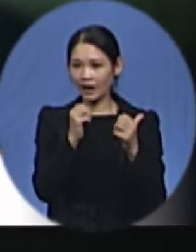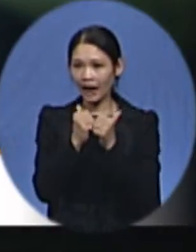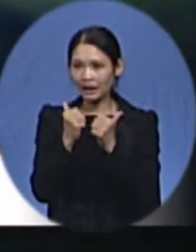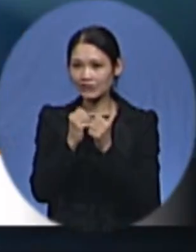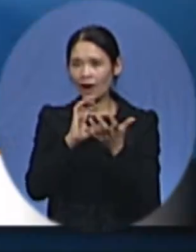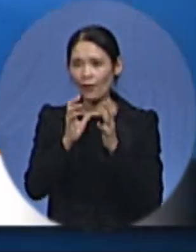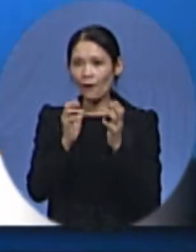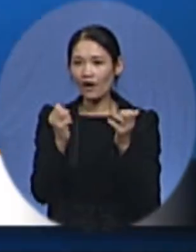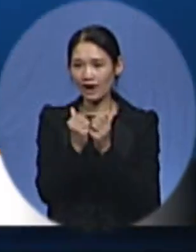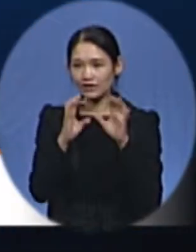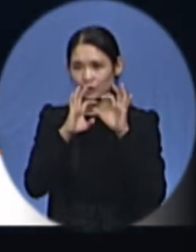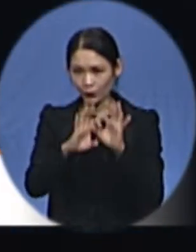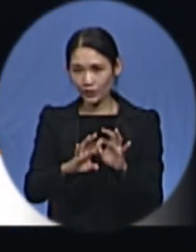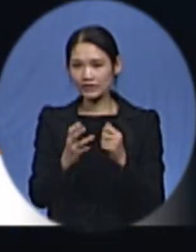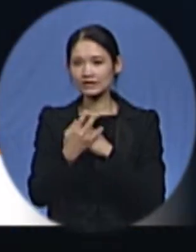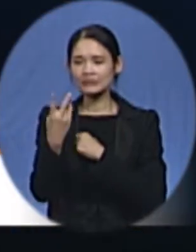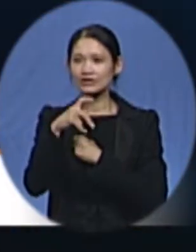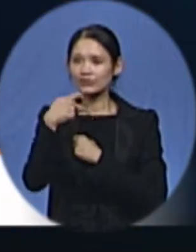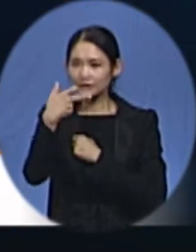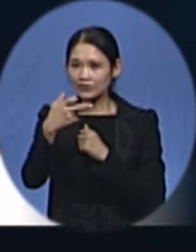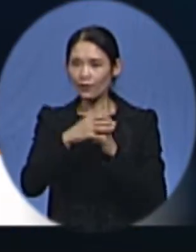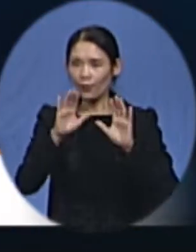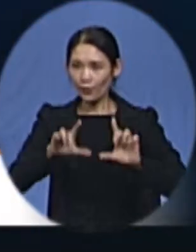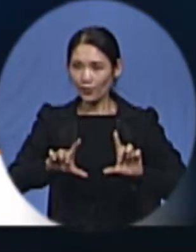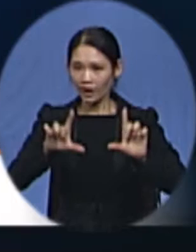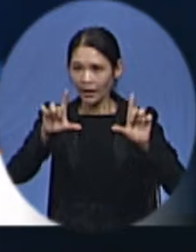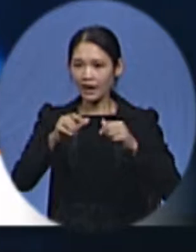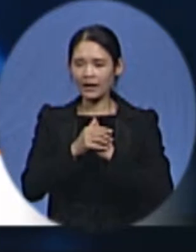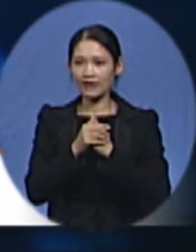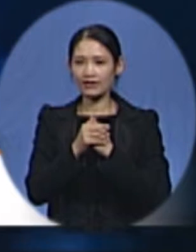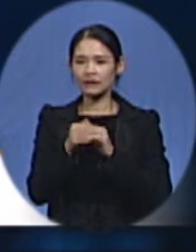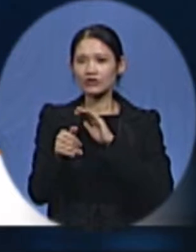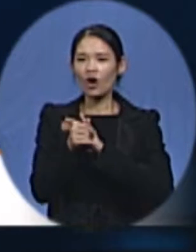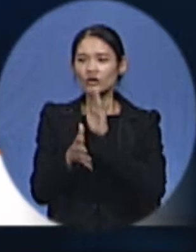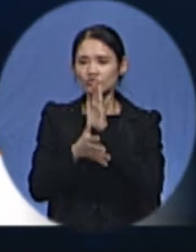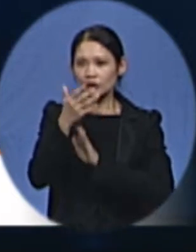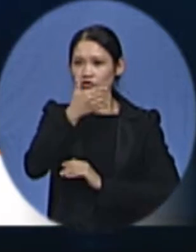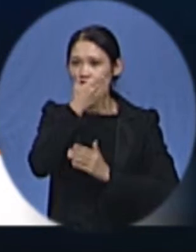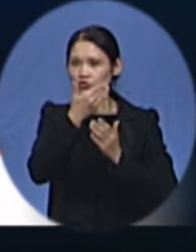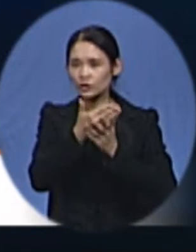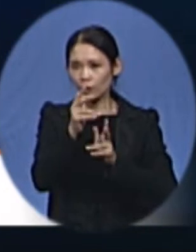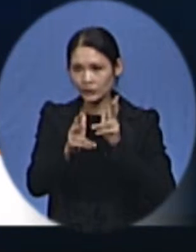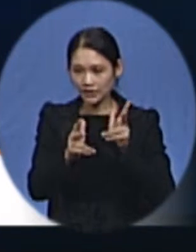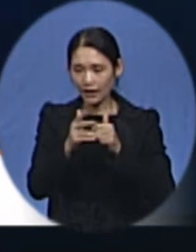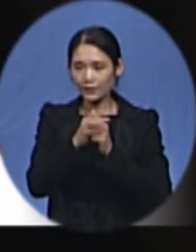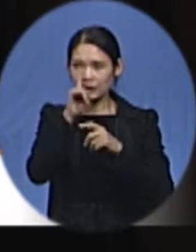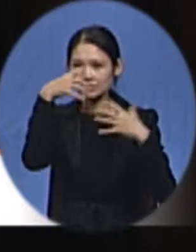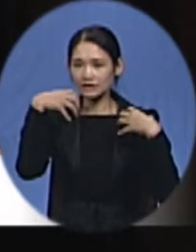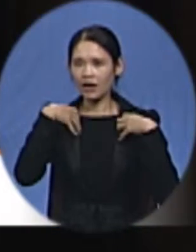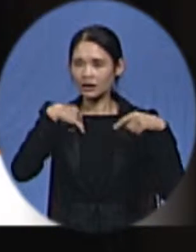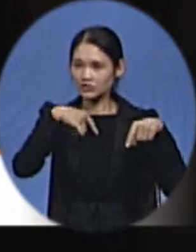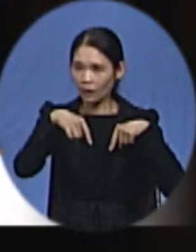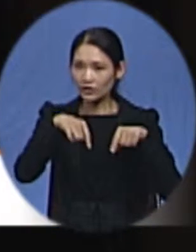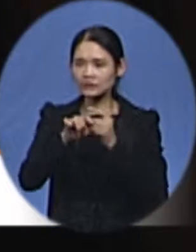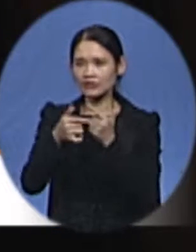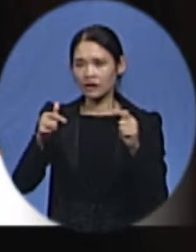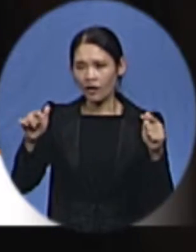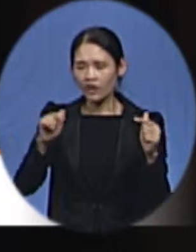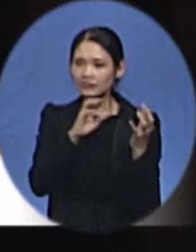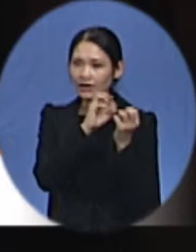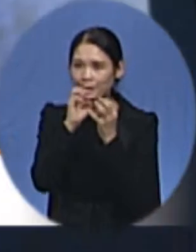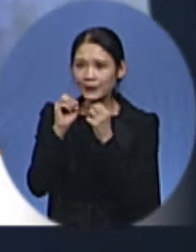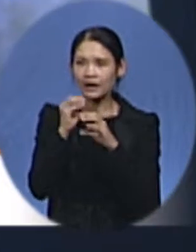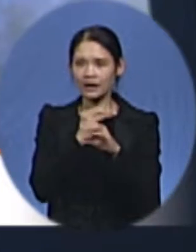간담회에서 경주시는 2017년 올 한 해 경주시의 주요 사업과 정책 운영 등에 대한 이야기를